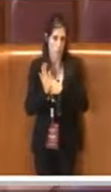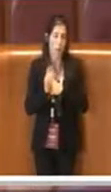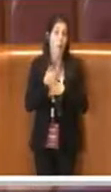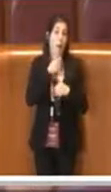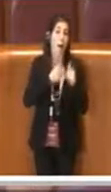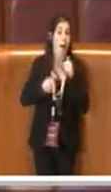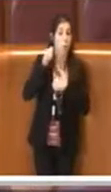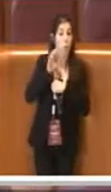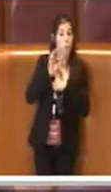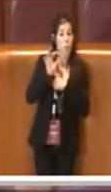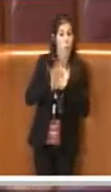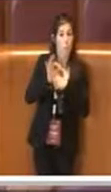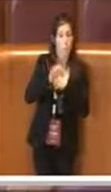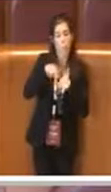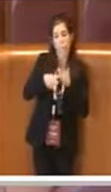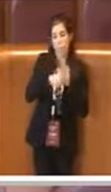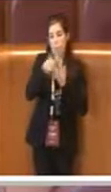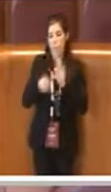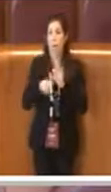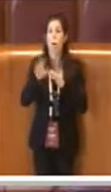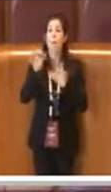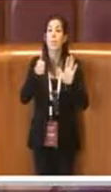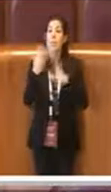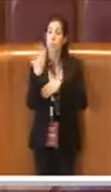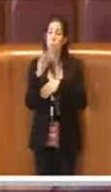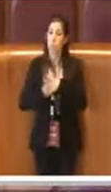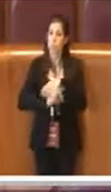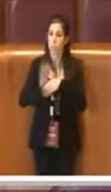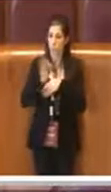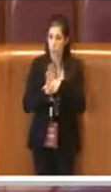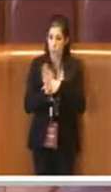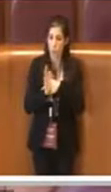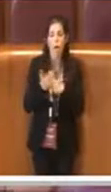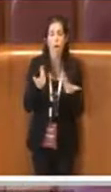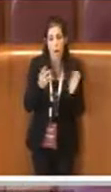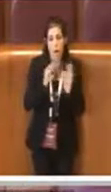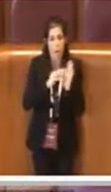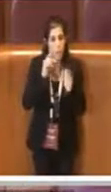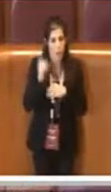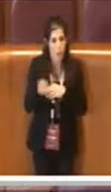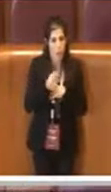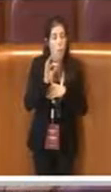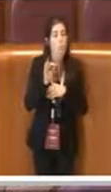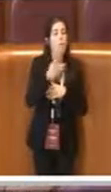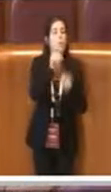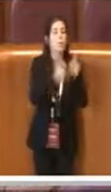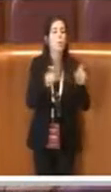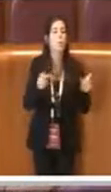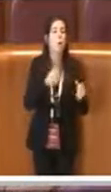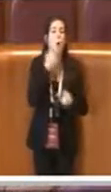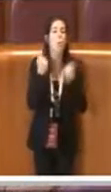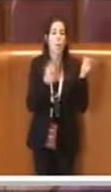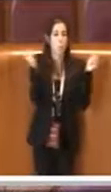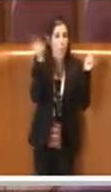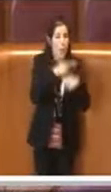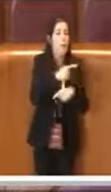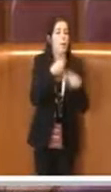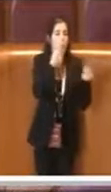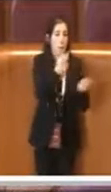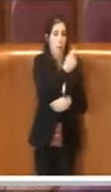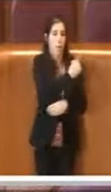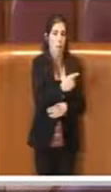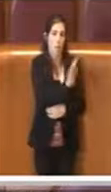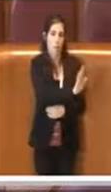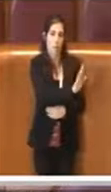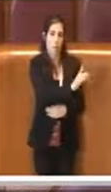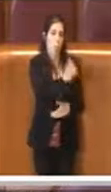di rispettare determinati canoni di premialità o di penalità nel caso che uno si comportasse male. Io penso che qualunque